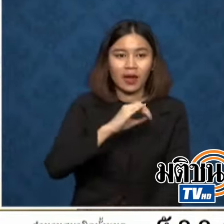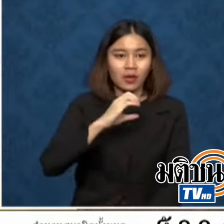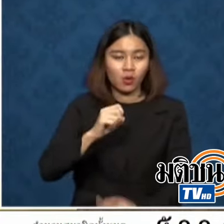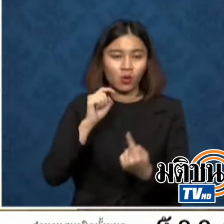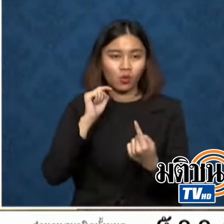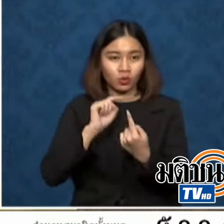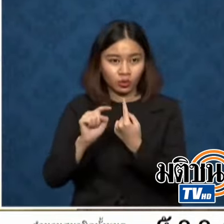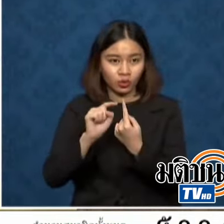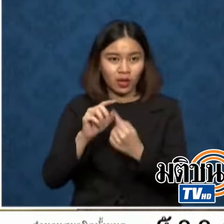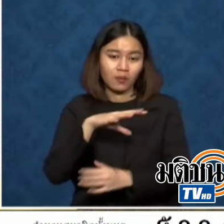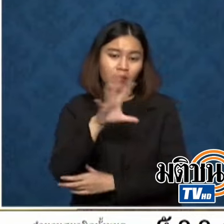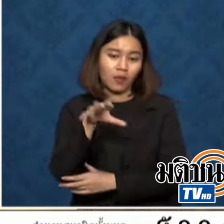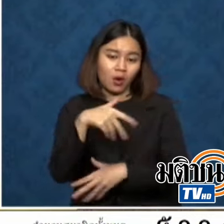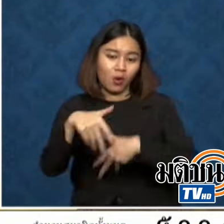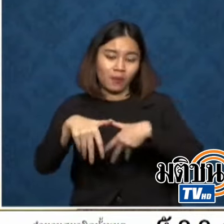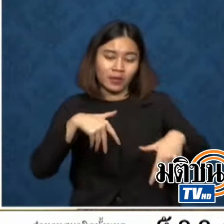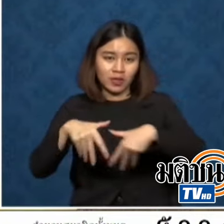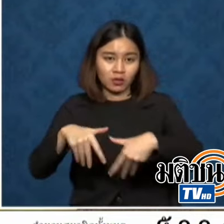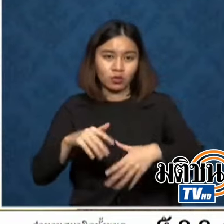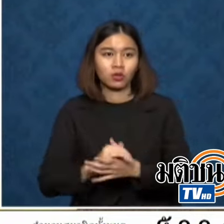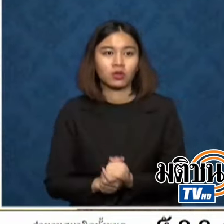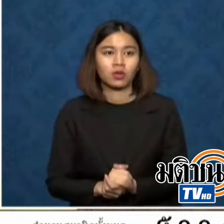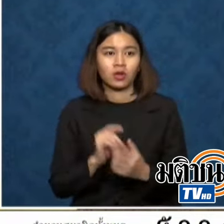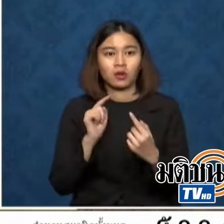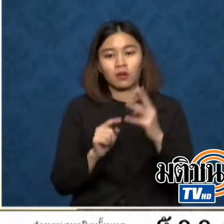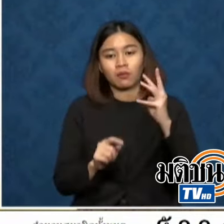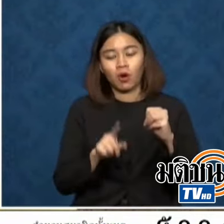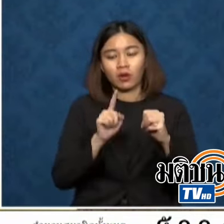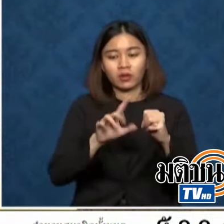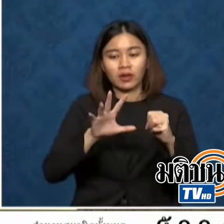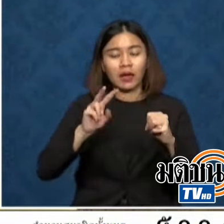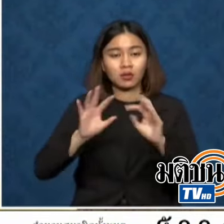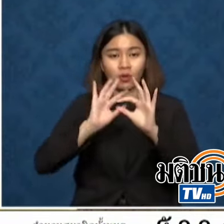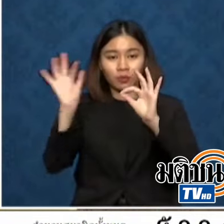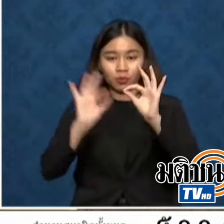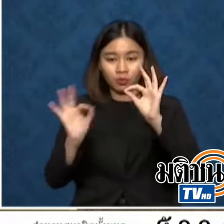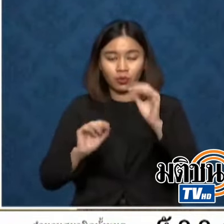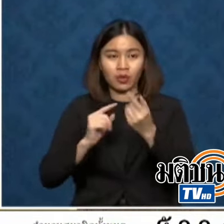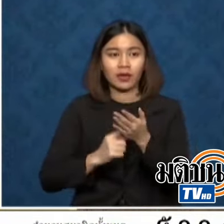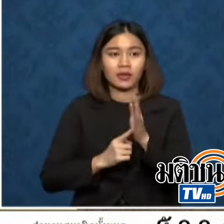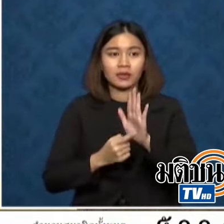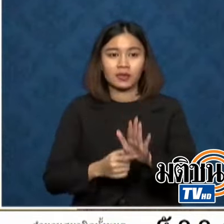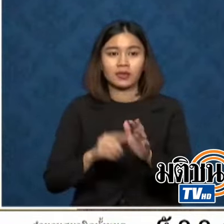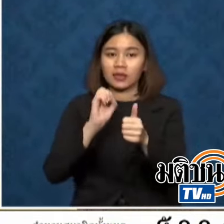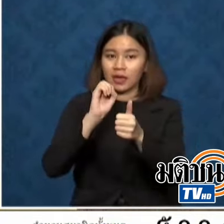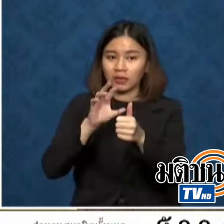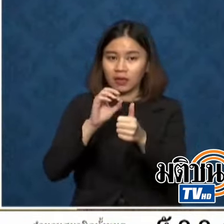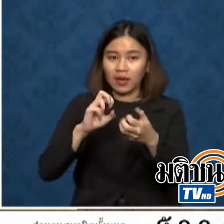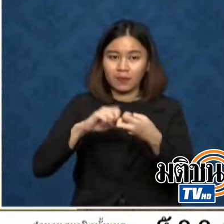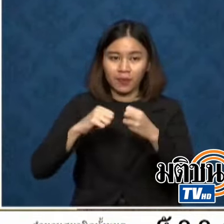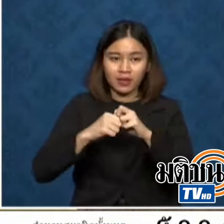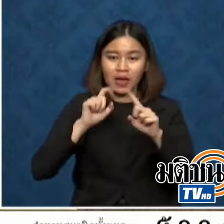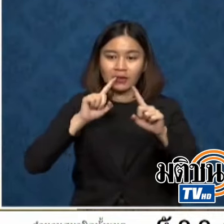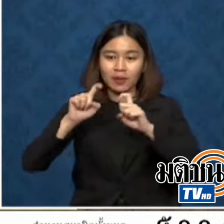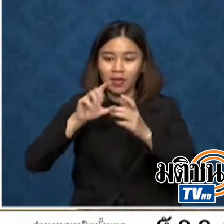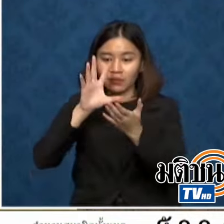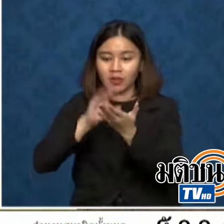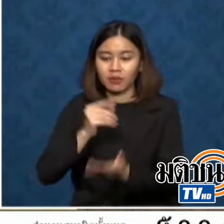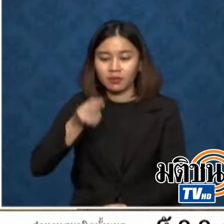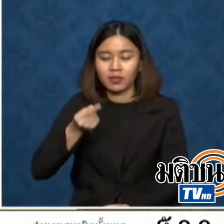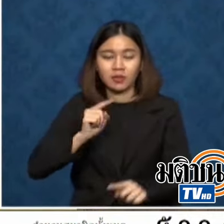ที่จะหม่อมเมาพี่น้องประชาชนสำหรับมาตรา 152นี่เขาบอกไว้ครับว่าให้เสนอแนะปัญหาแล้วก็ซักถามข้อเท็จ